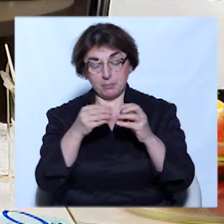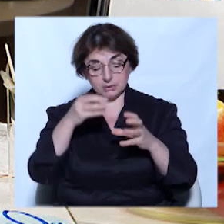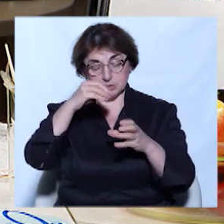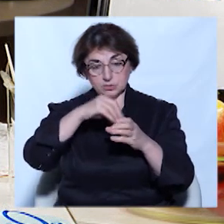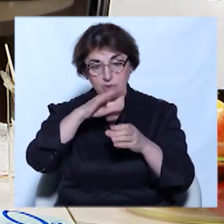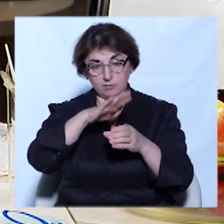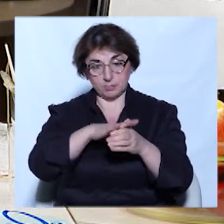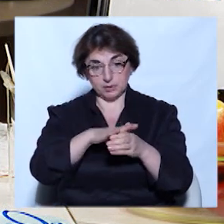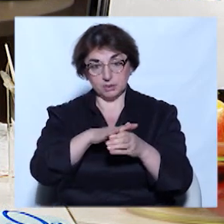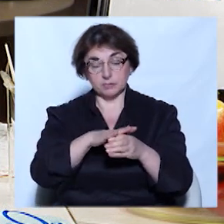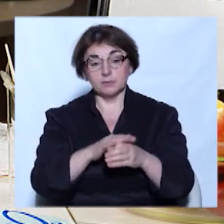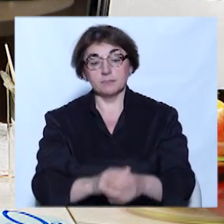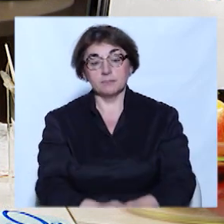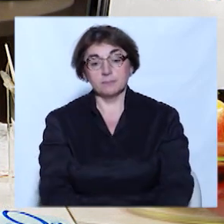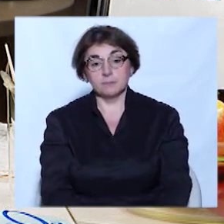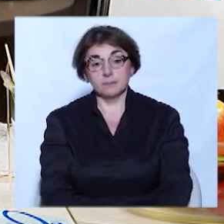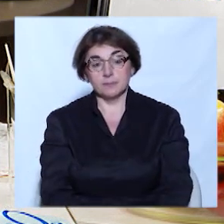ავიღოთ, ჩავაფინოთ